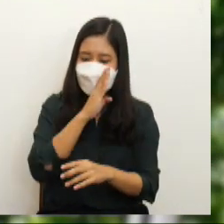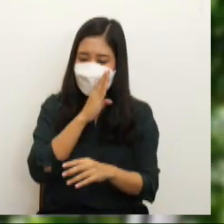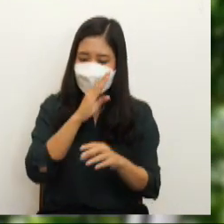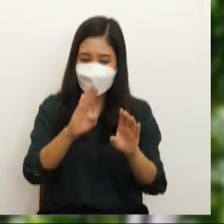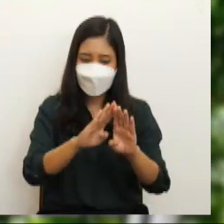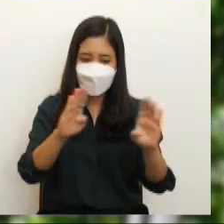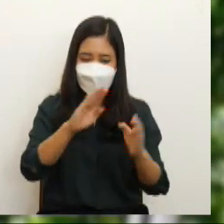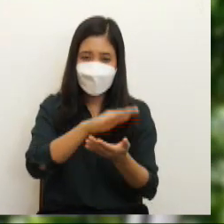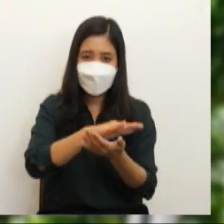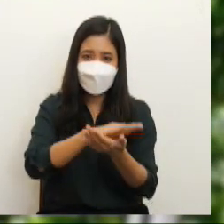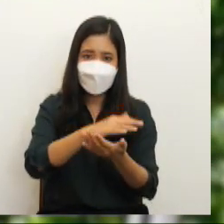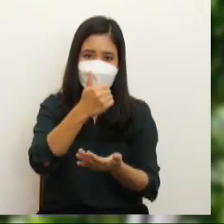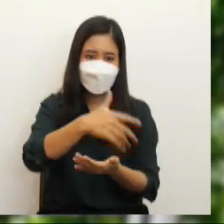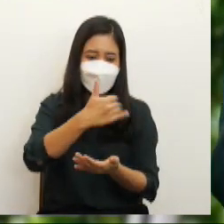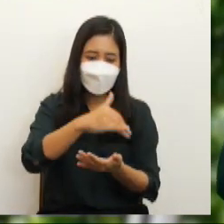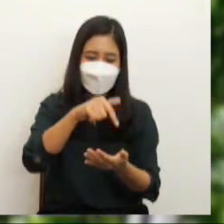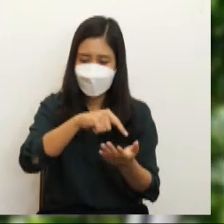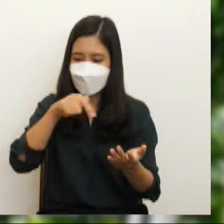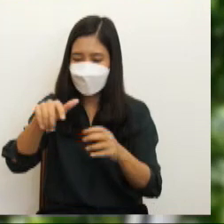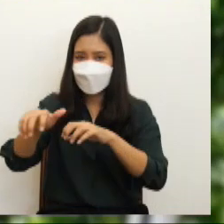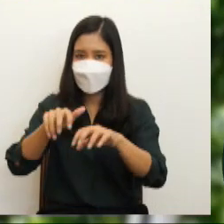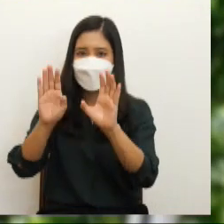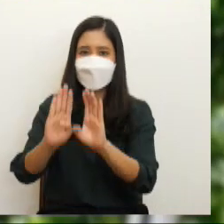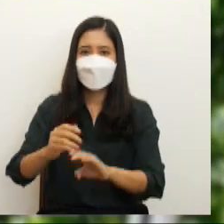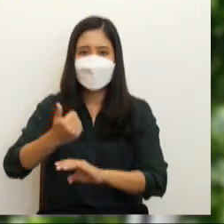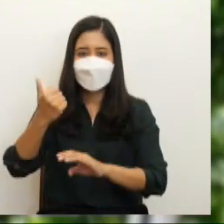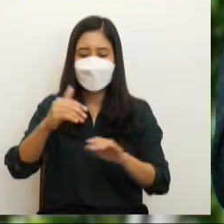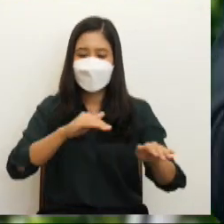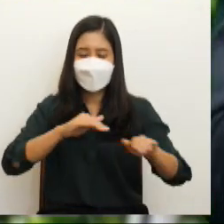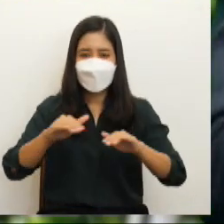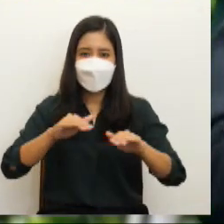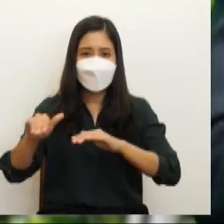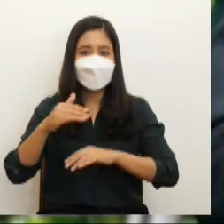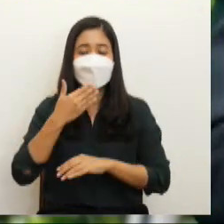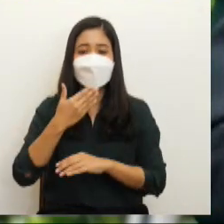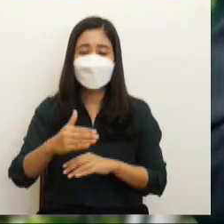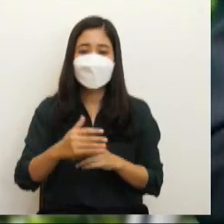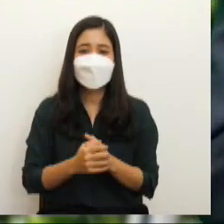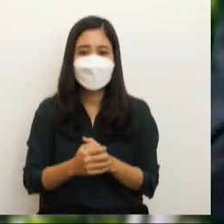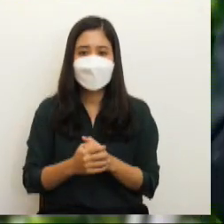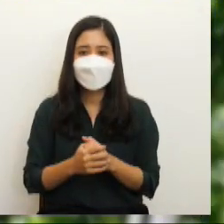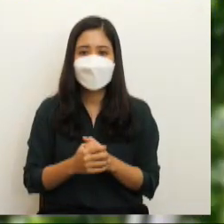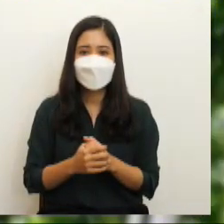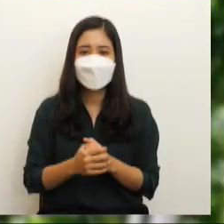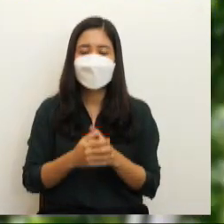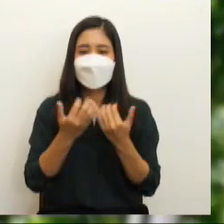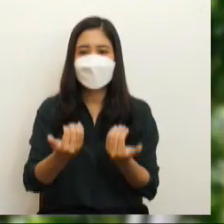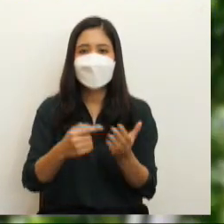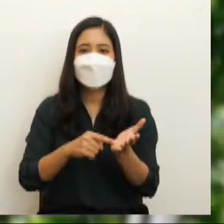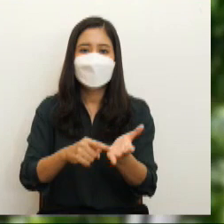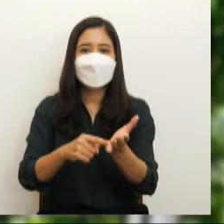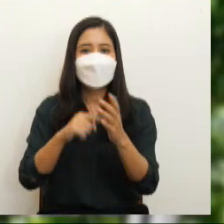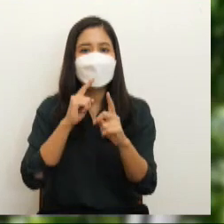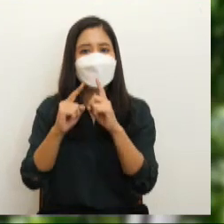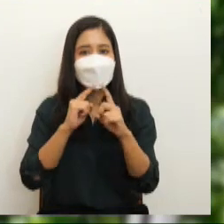ออนอะไรนะครับใน4รูปแบบก็ให้เตรียมพร้อมต่อสถานการณ์ตรงนี้ก็ขอสื่อสารเรื่องการจัดการเรียนการส